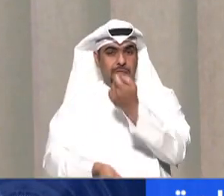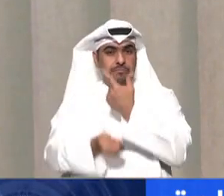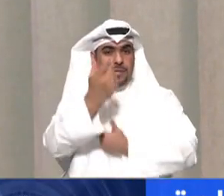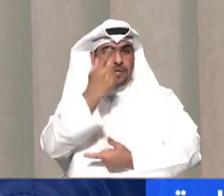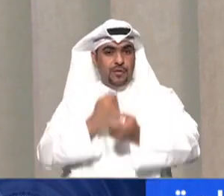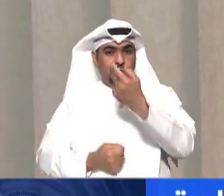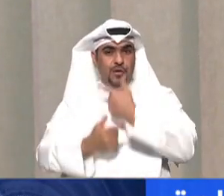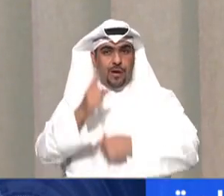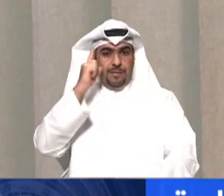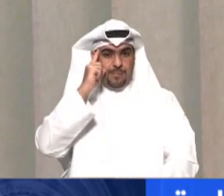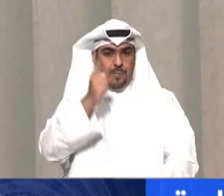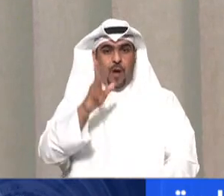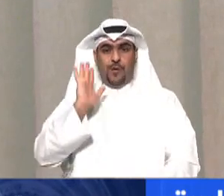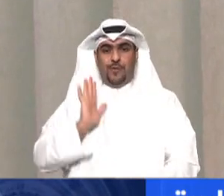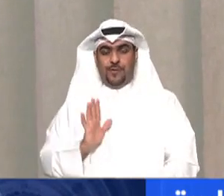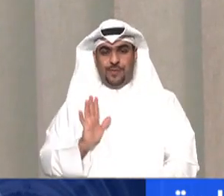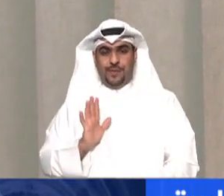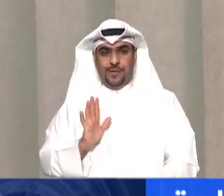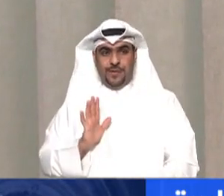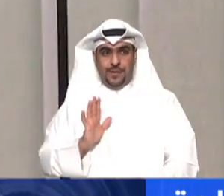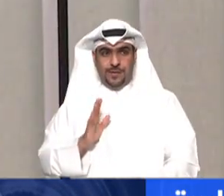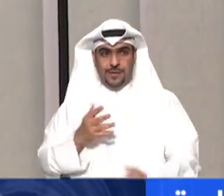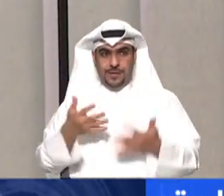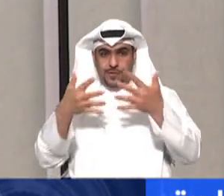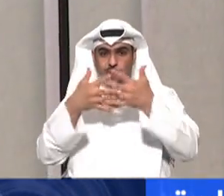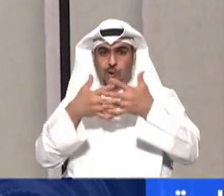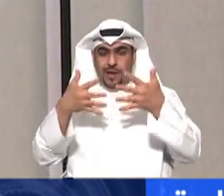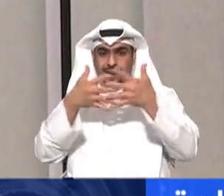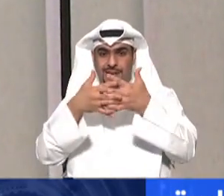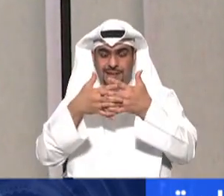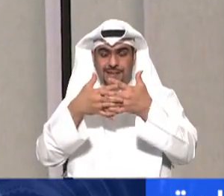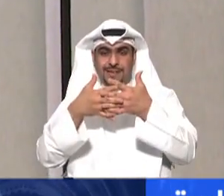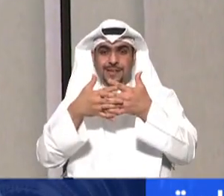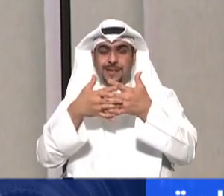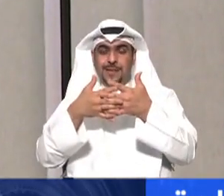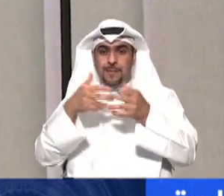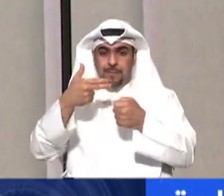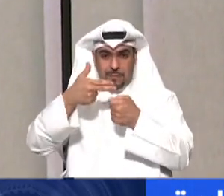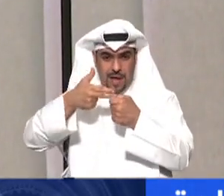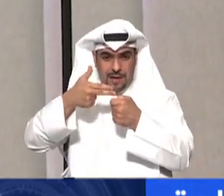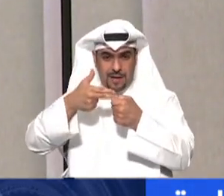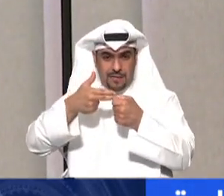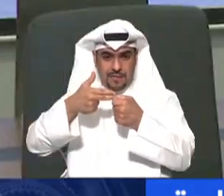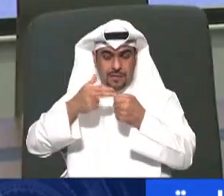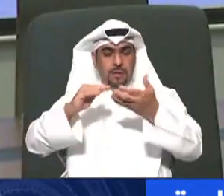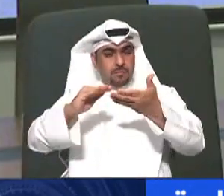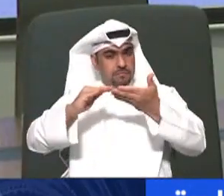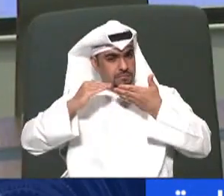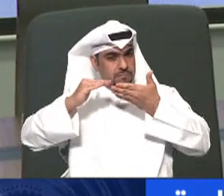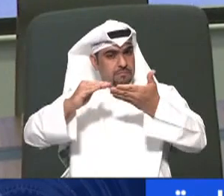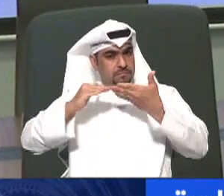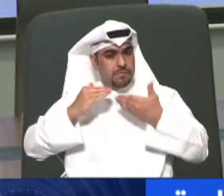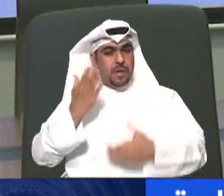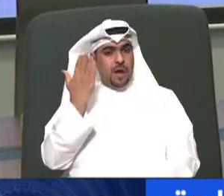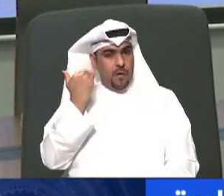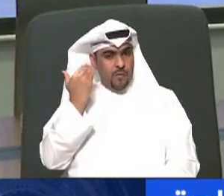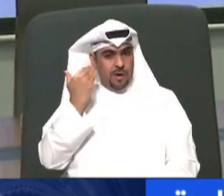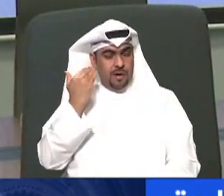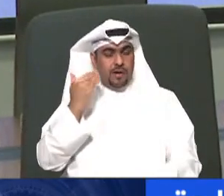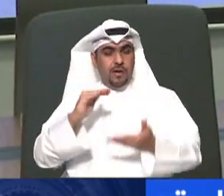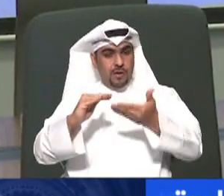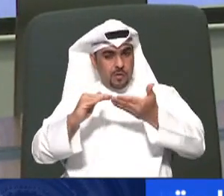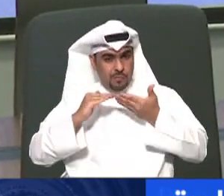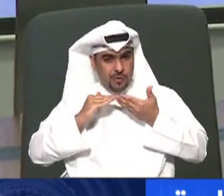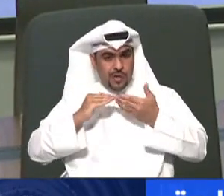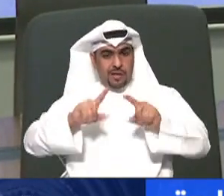وزارة او القطاع النفطي دعم كبير جدا، دعم في مختلف المستويات، في تخصيص الاراضي، في الطرق،